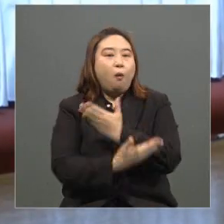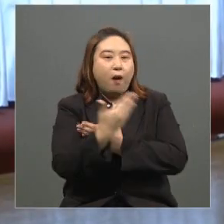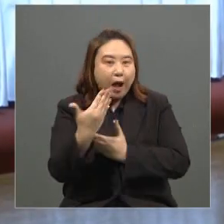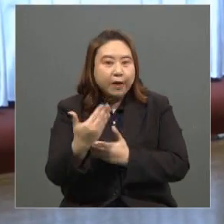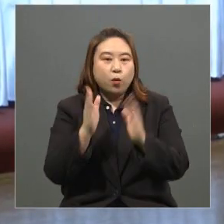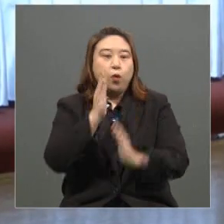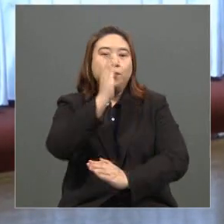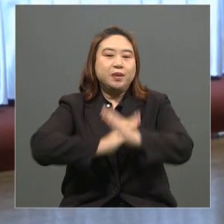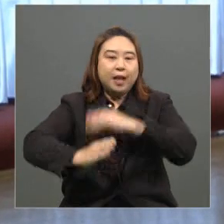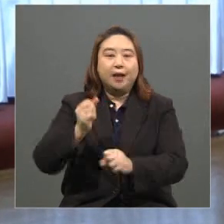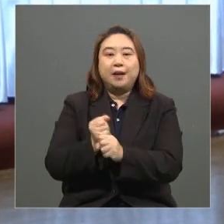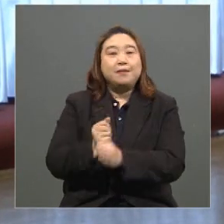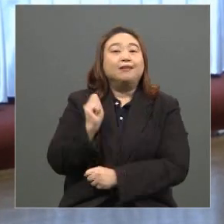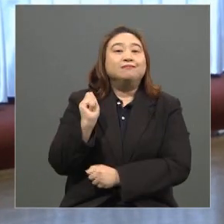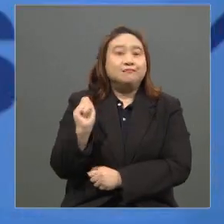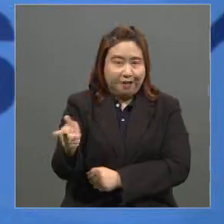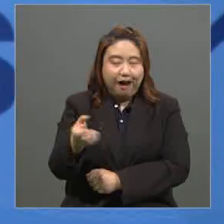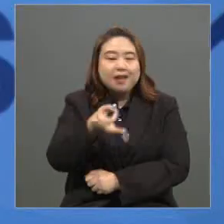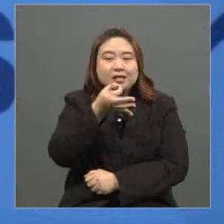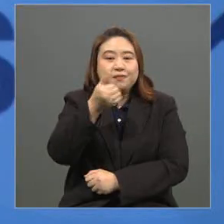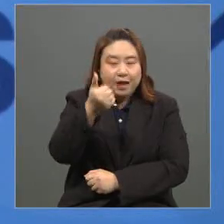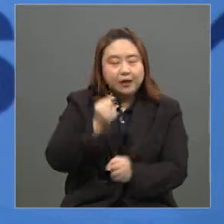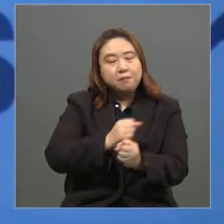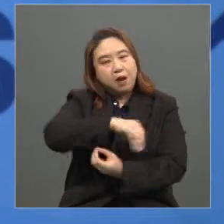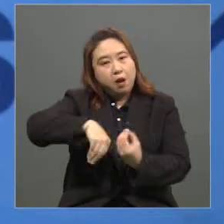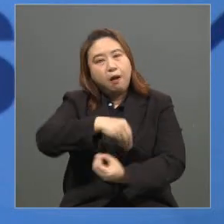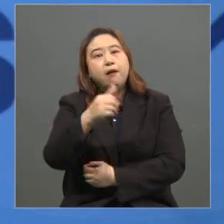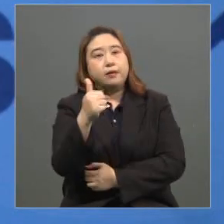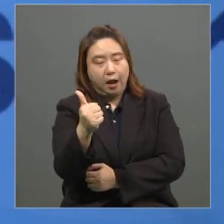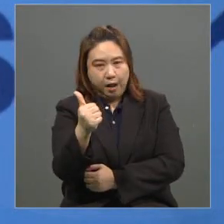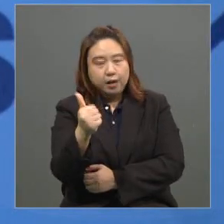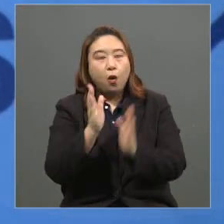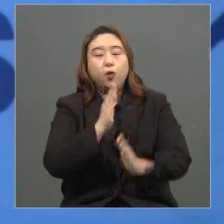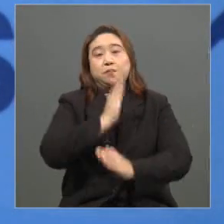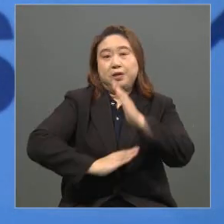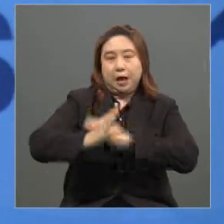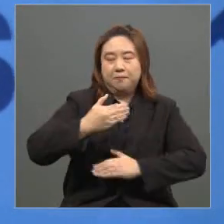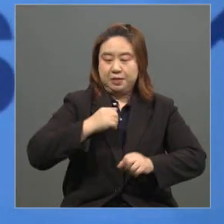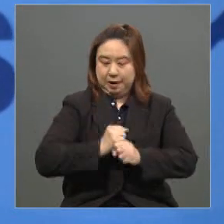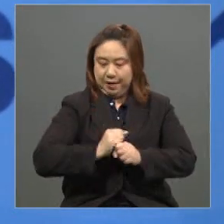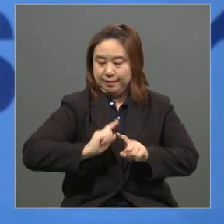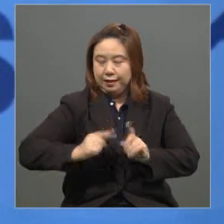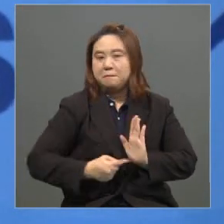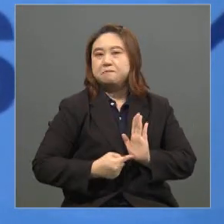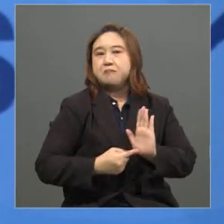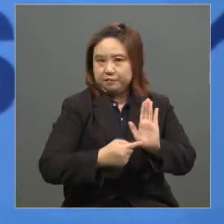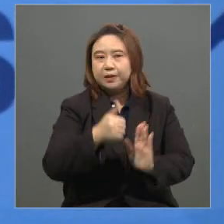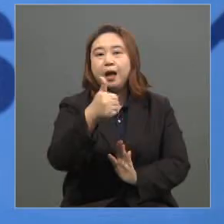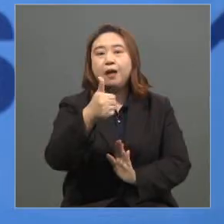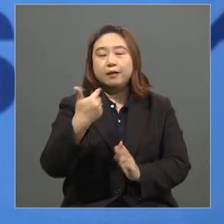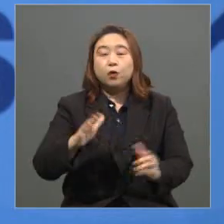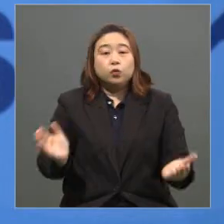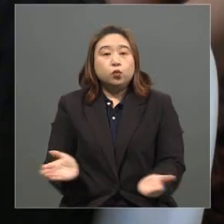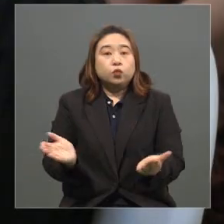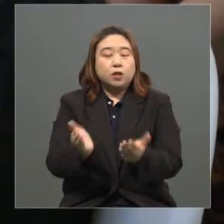จ้างงานคนพิการให้มีงานทำอย่างยั่งยืนและมั่นคงเปิดโอกาสให้คนพิการได้แสดงศักยภาพออกมาอย่างเต็มที่ส่งเสริม